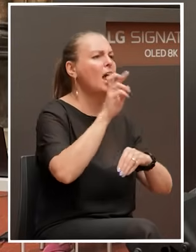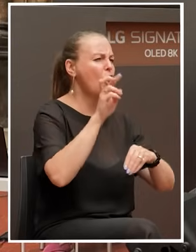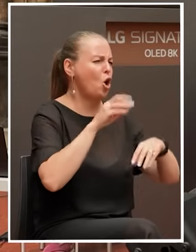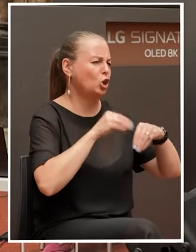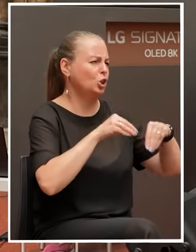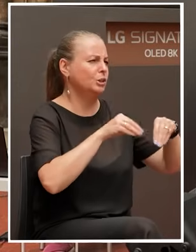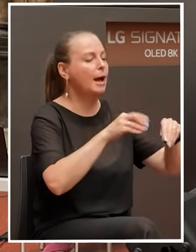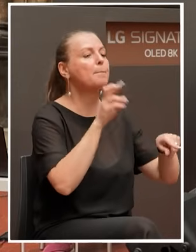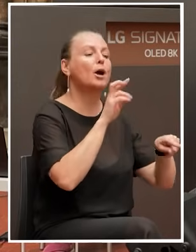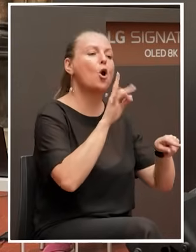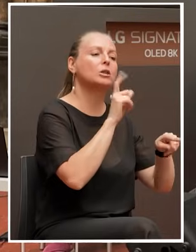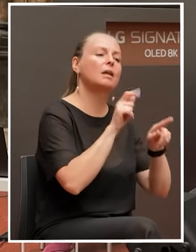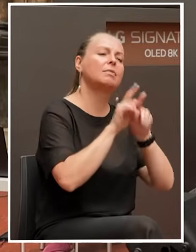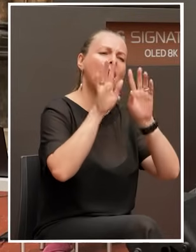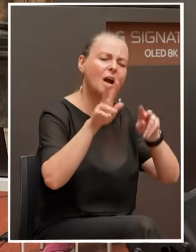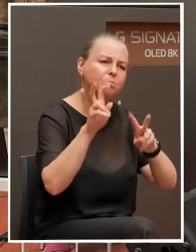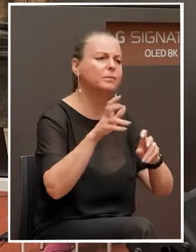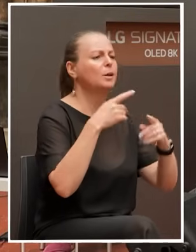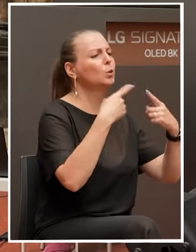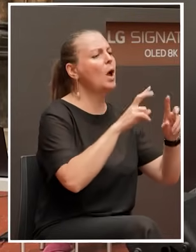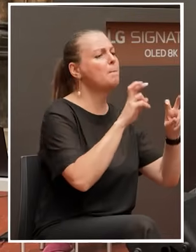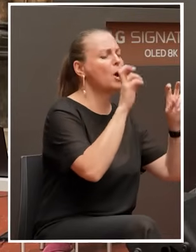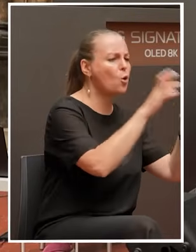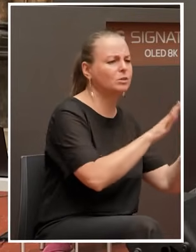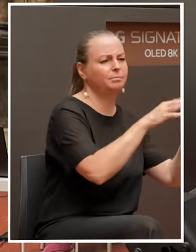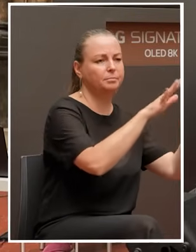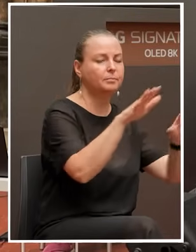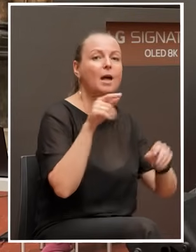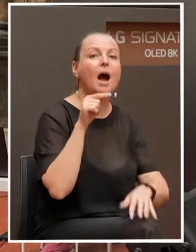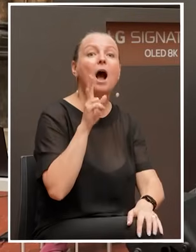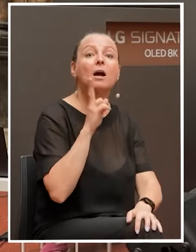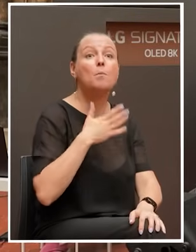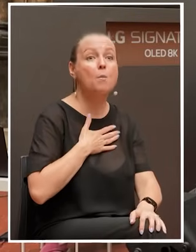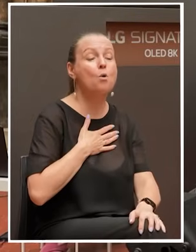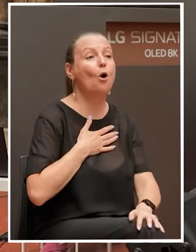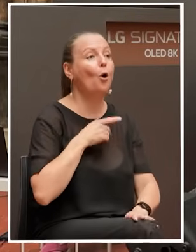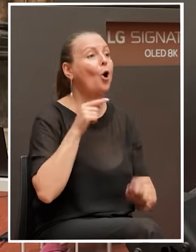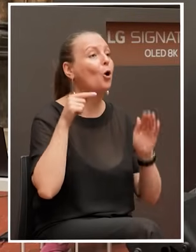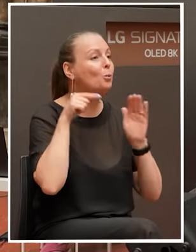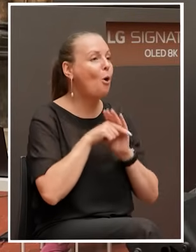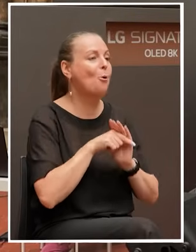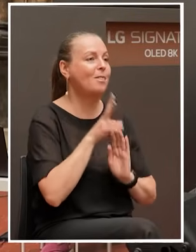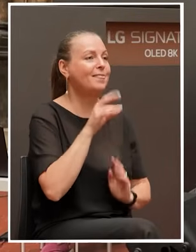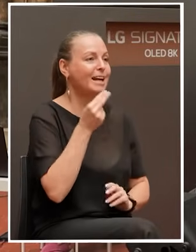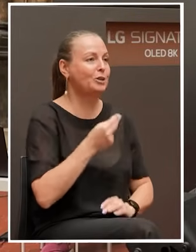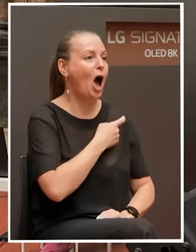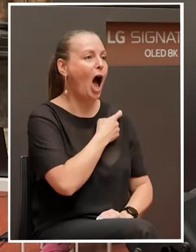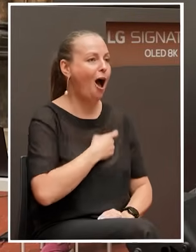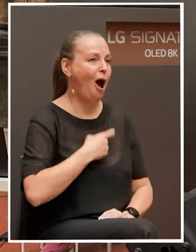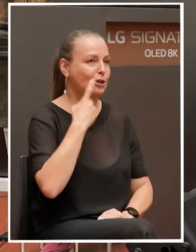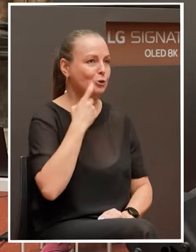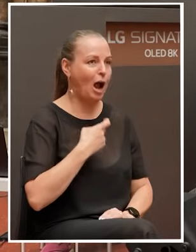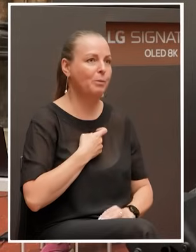береза. Какая-то береза сякая-то, а мне была русская береза, к моему глубокому национальному оскорблению. Да, потому что для нас